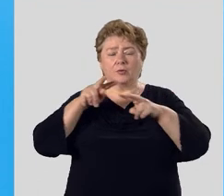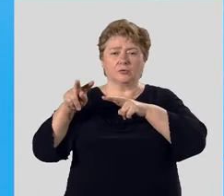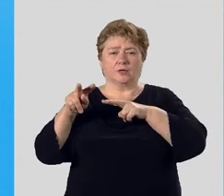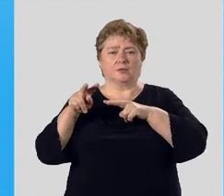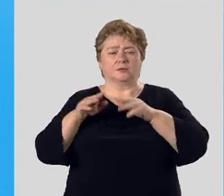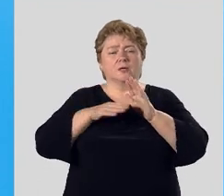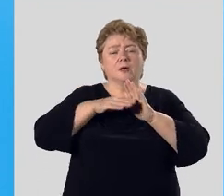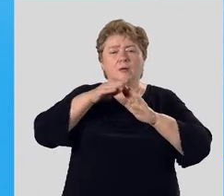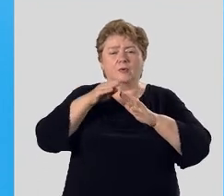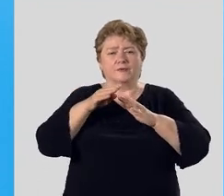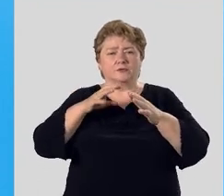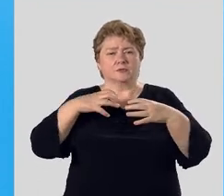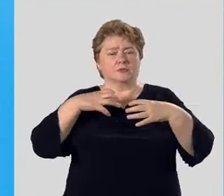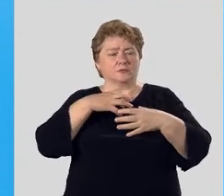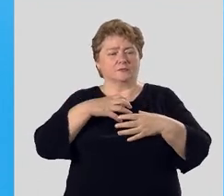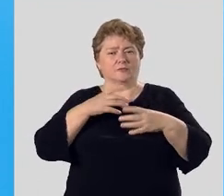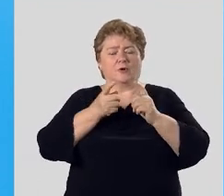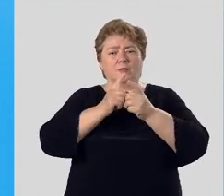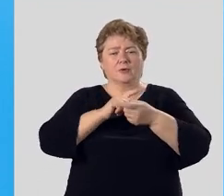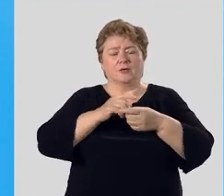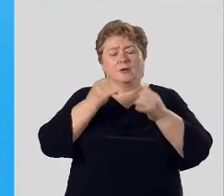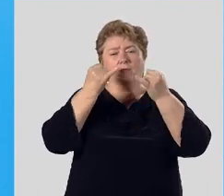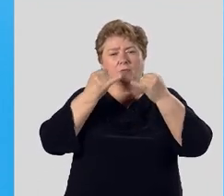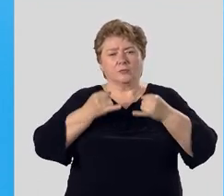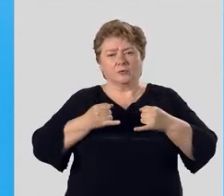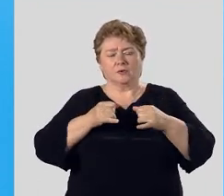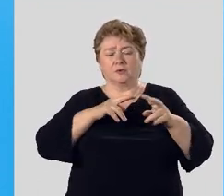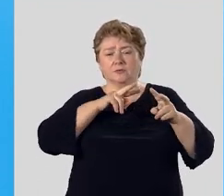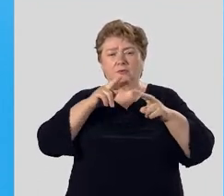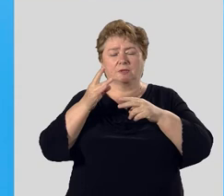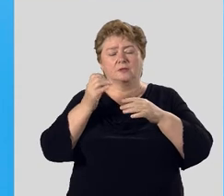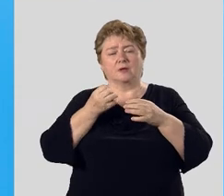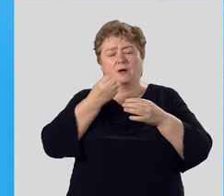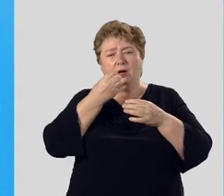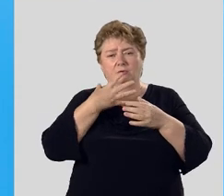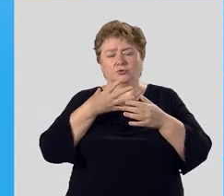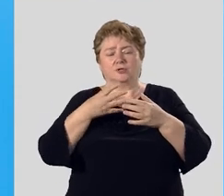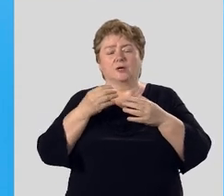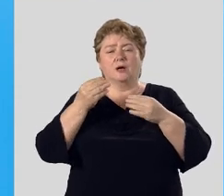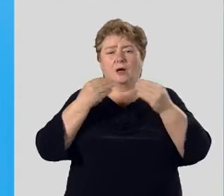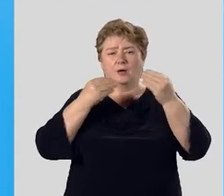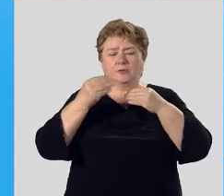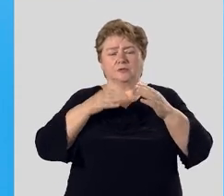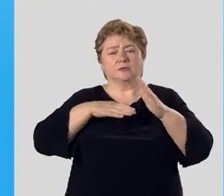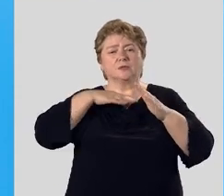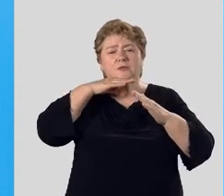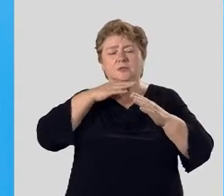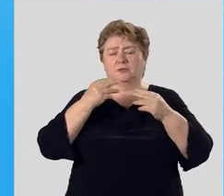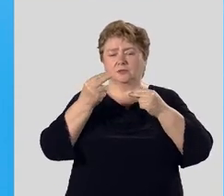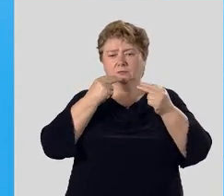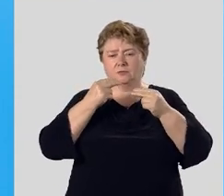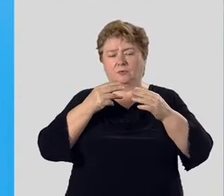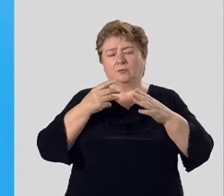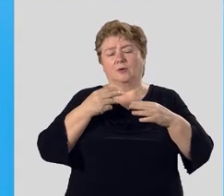наблюдается повышение основного обмена и похудание, несмотря на хороший аппетит и достаточный прием